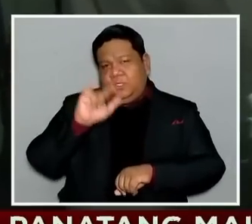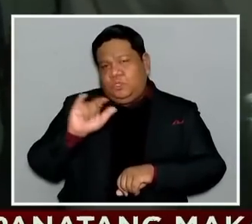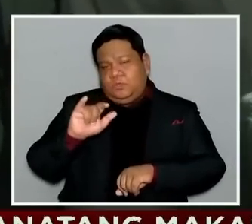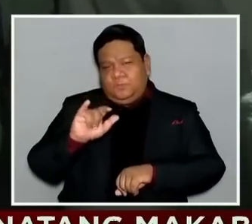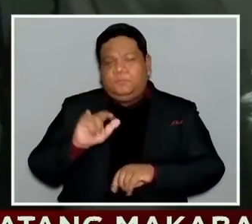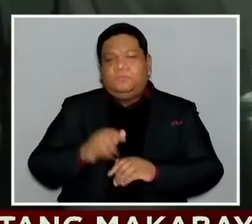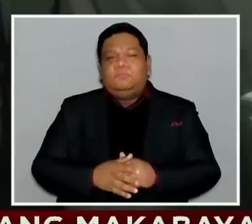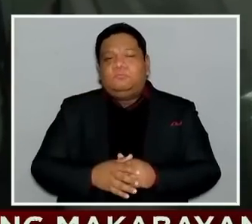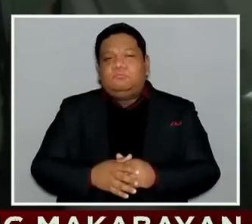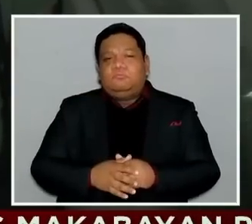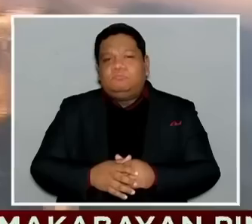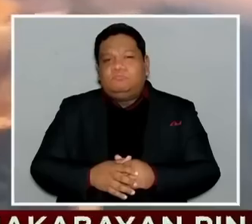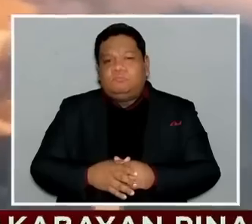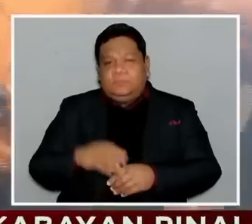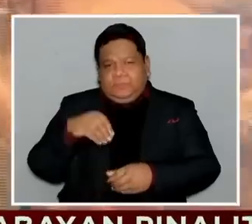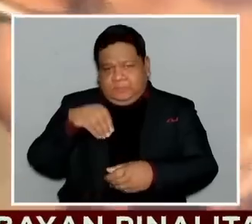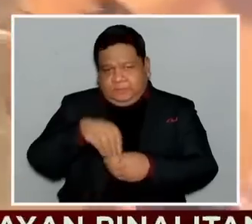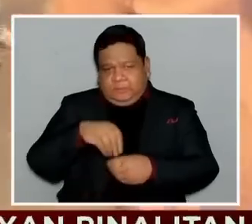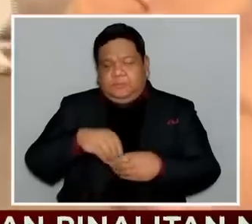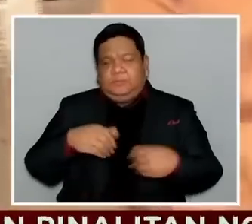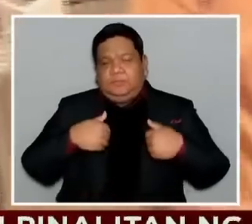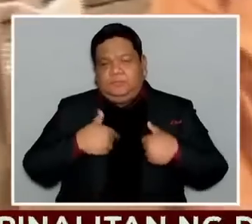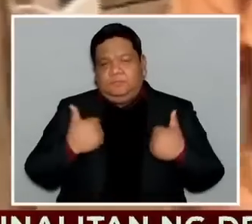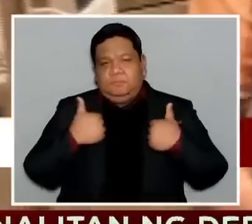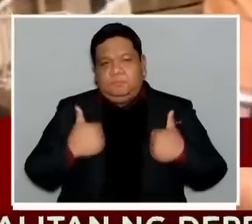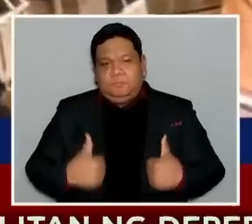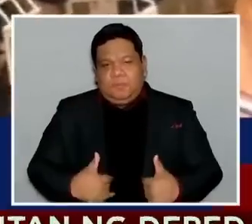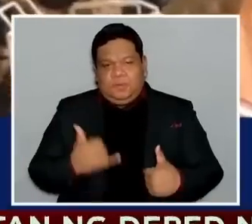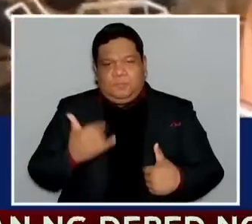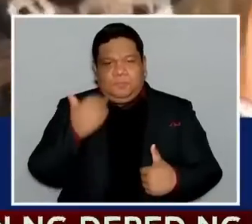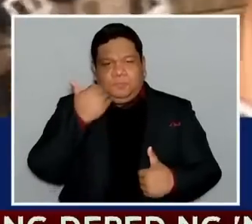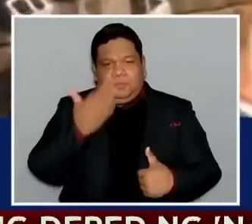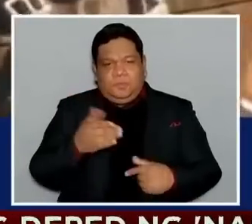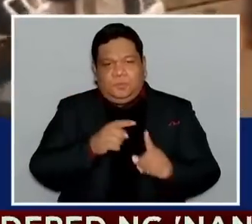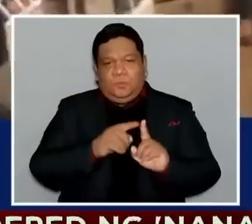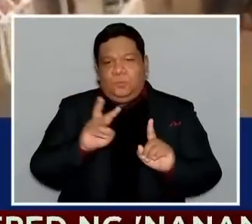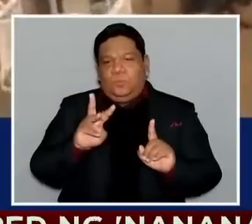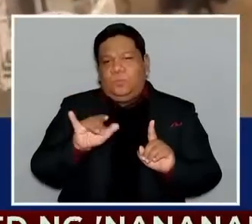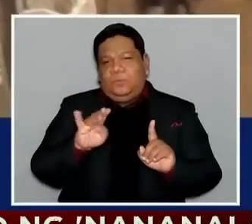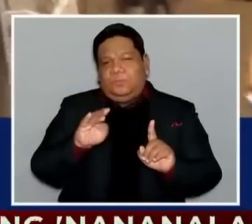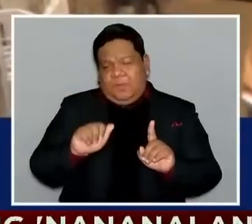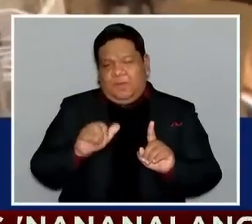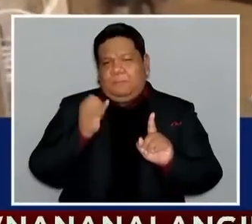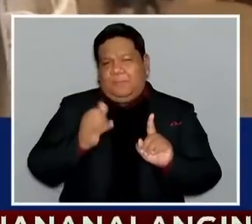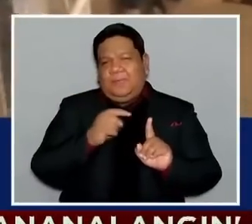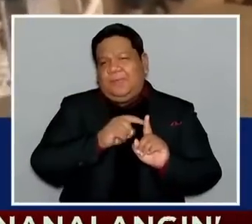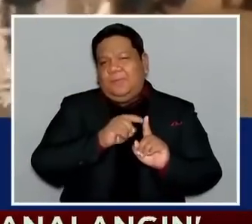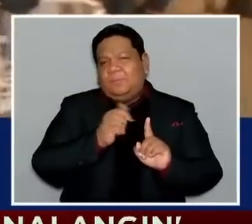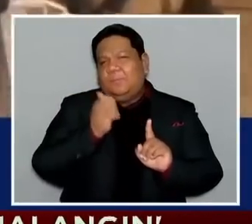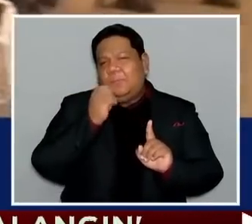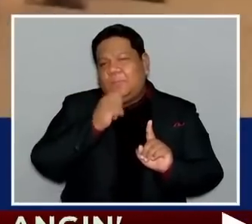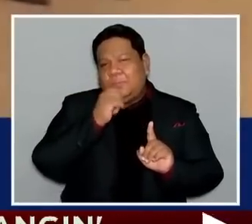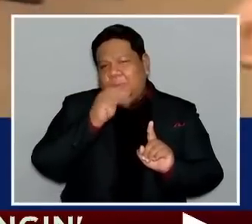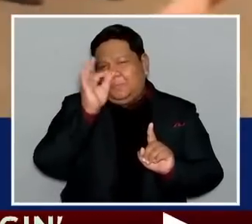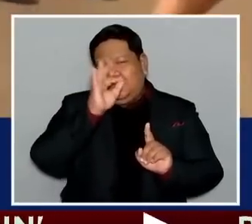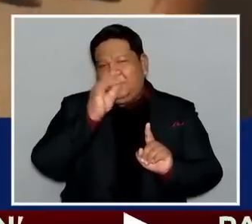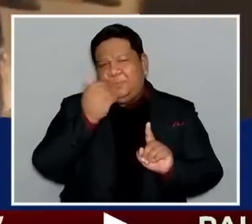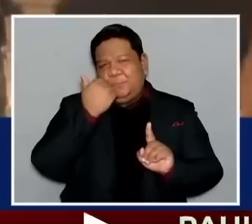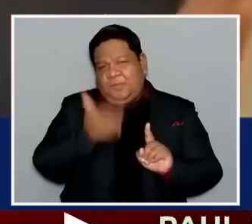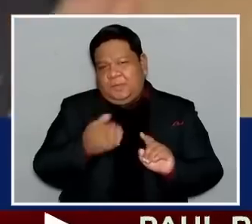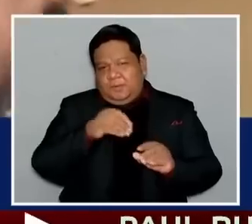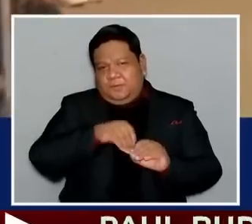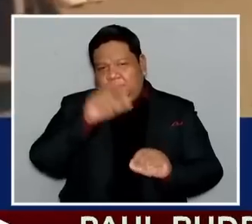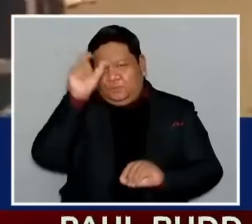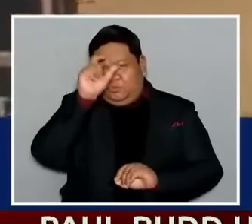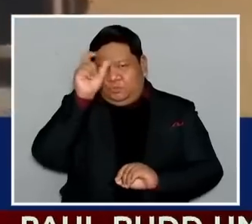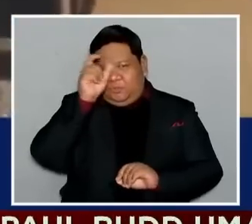TK0084 lulan ang labi ni Wilma Abulat Tescan, ang isa sa dalawang Pilipina na nasawi sa lindol sa Turkey. Inihatid ng kanyang